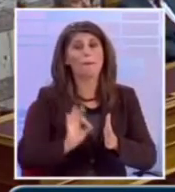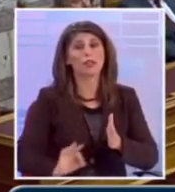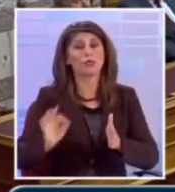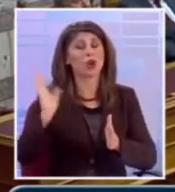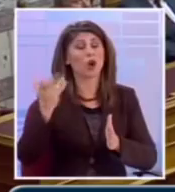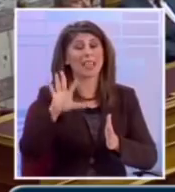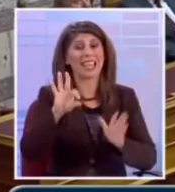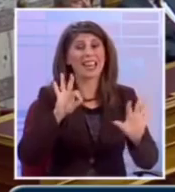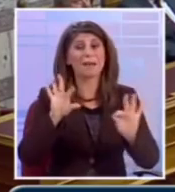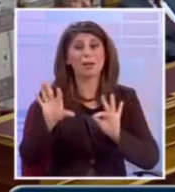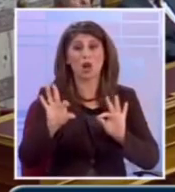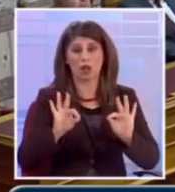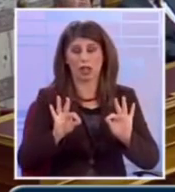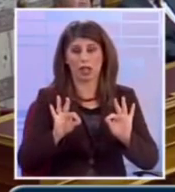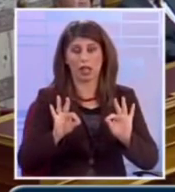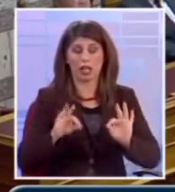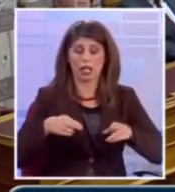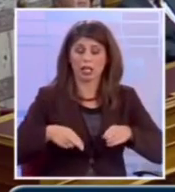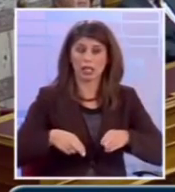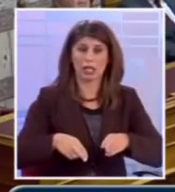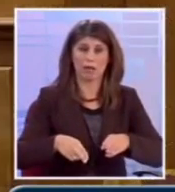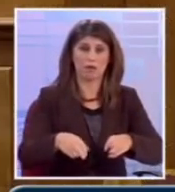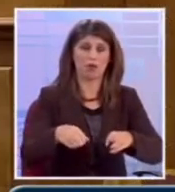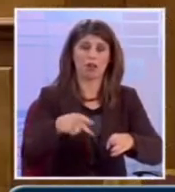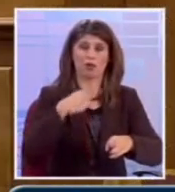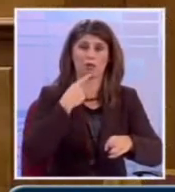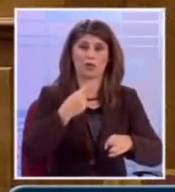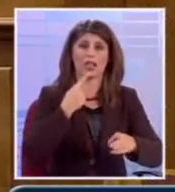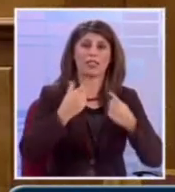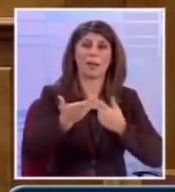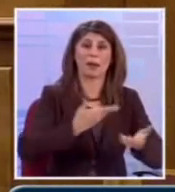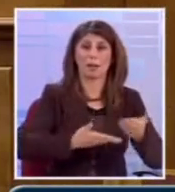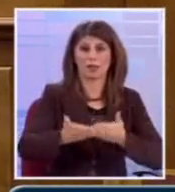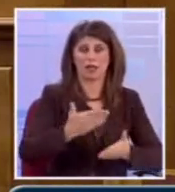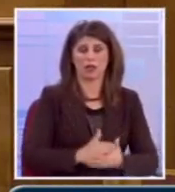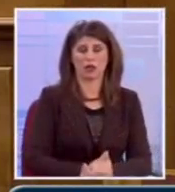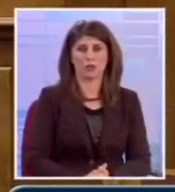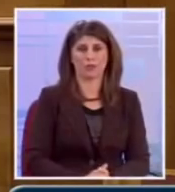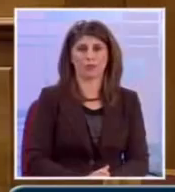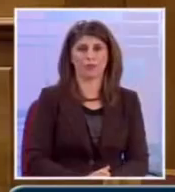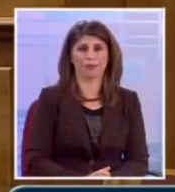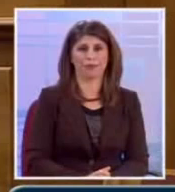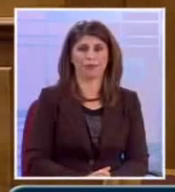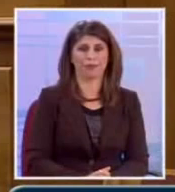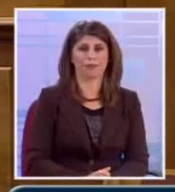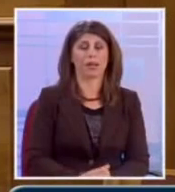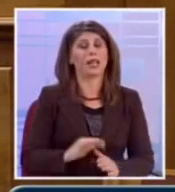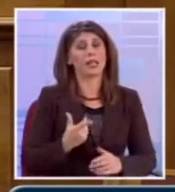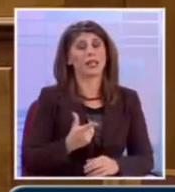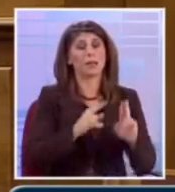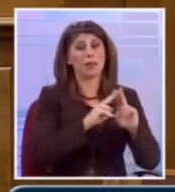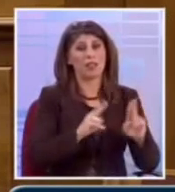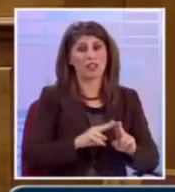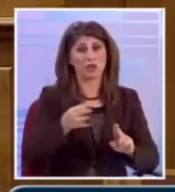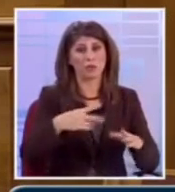η επιλογή και η πορεία των λεγόμενων διαπραγματεύσεων είτε με δν είτε